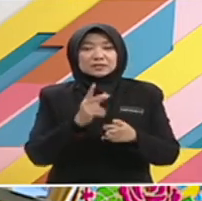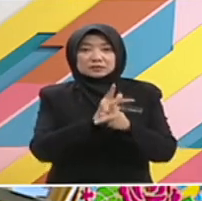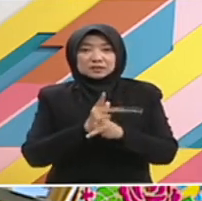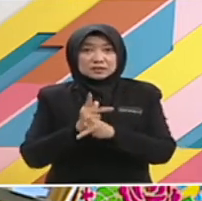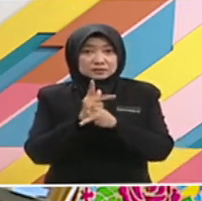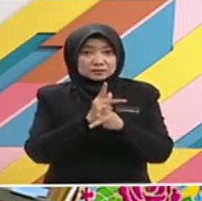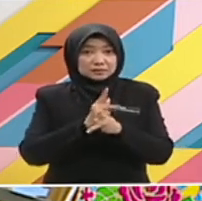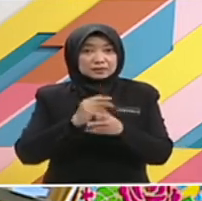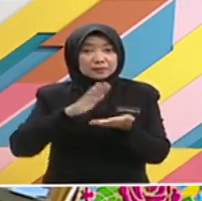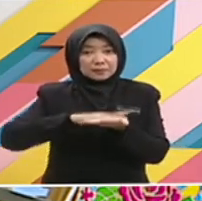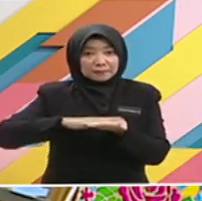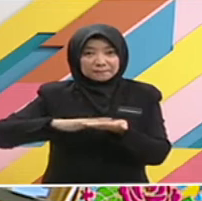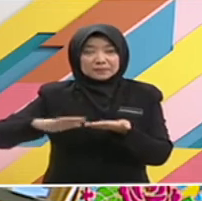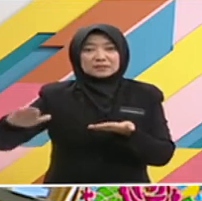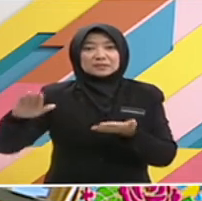kebersihan.